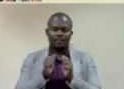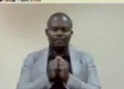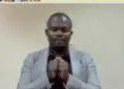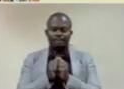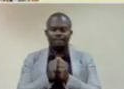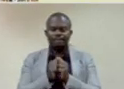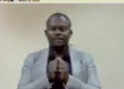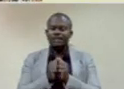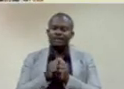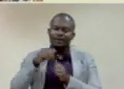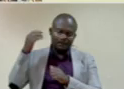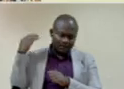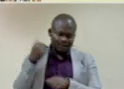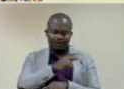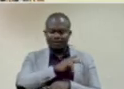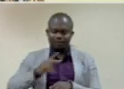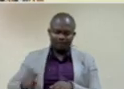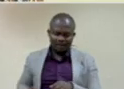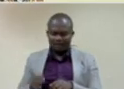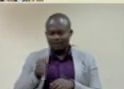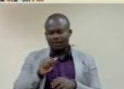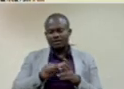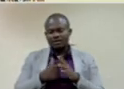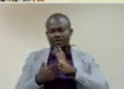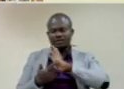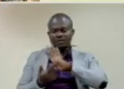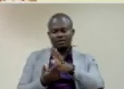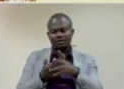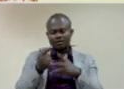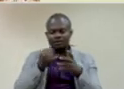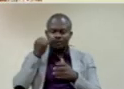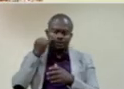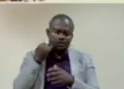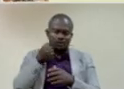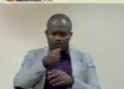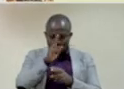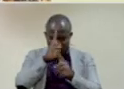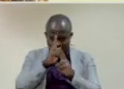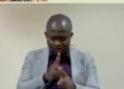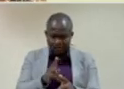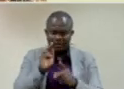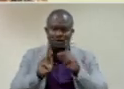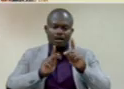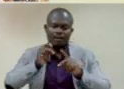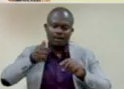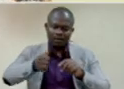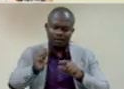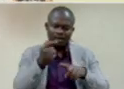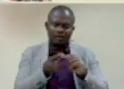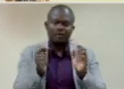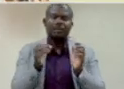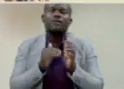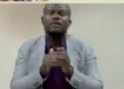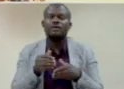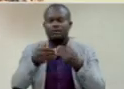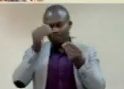watangiraga akagaragaza ibimenyetso bikomeye cyane ko yubashye abantu be, kandi agiye